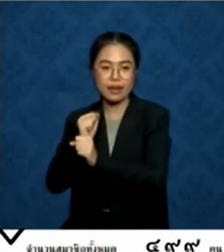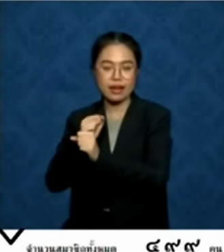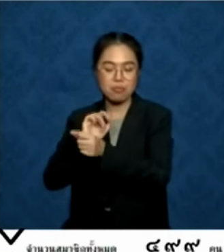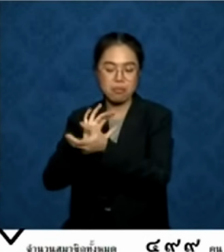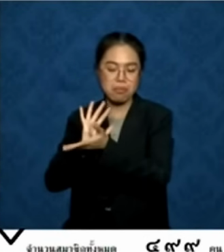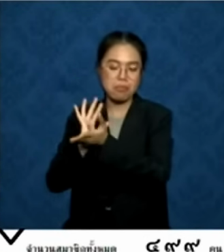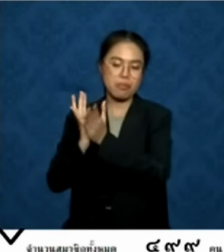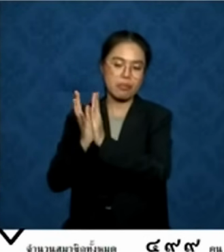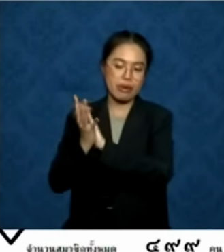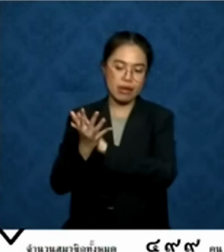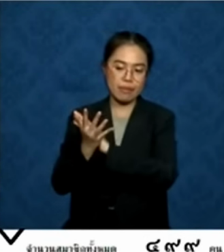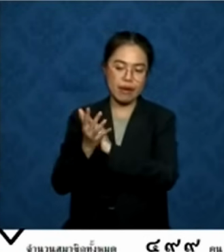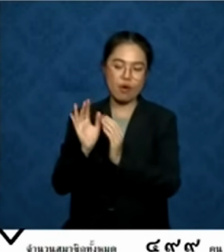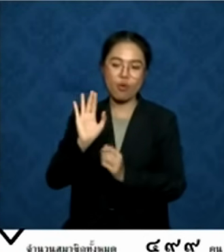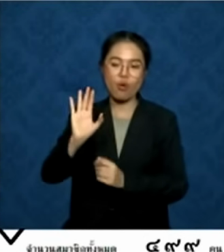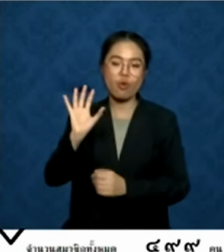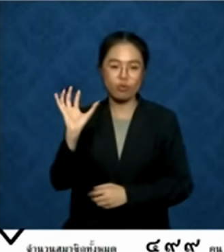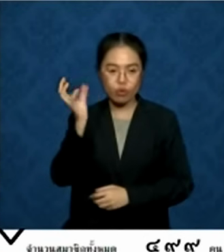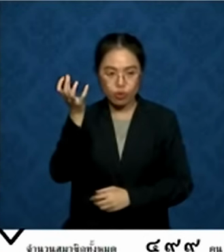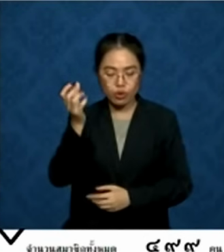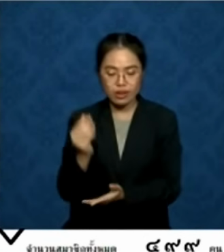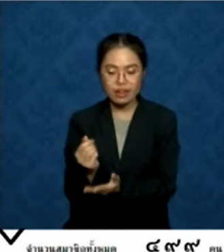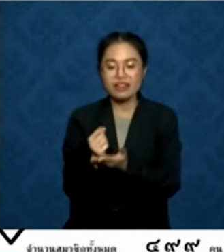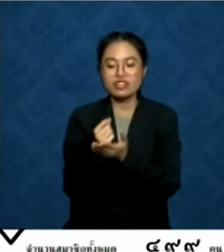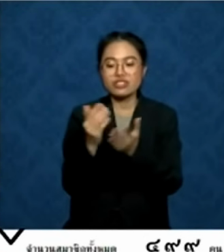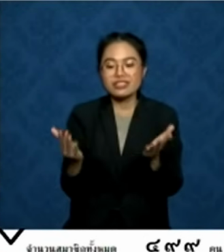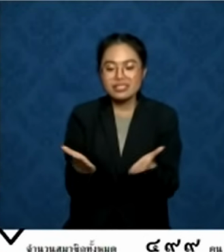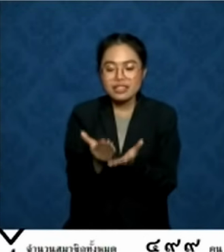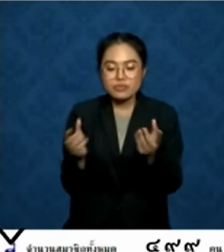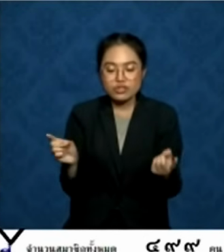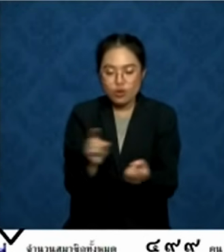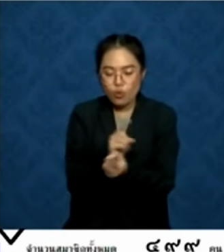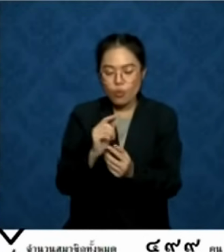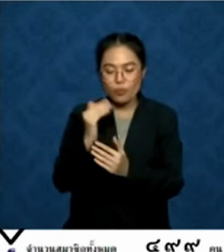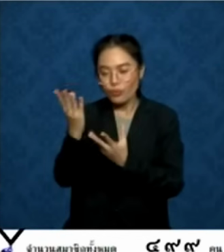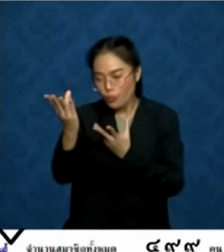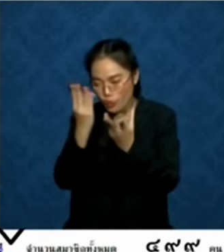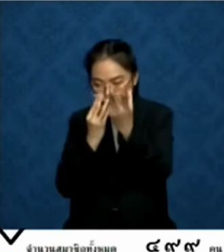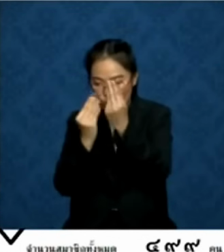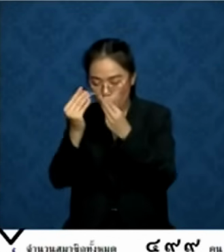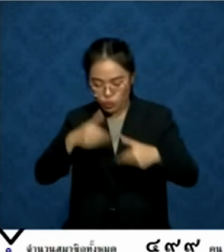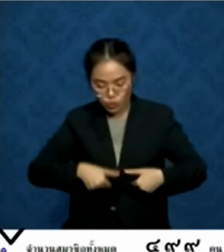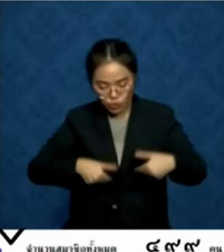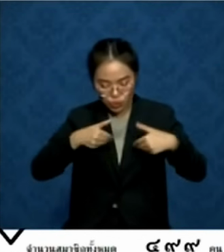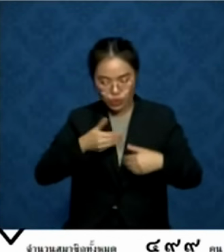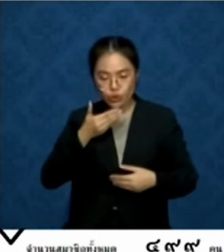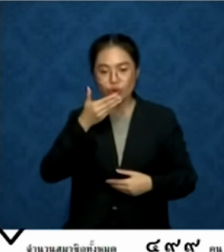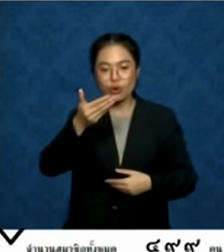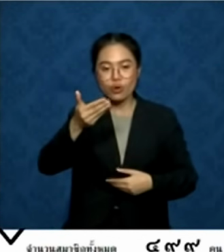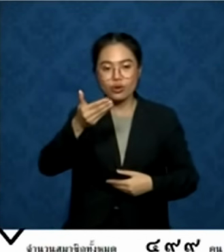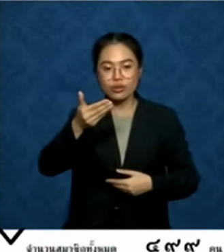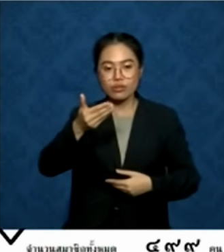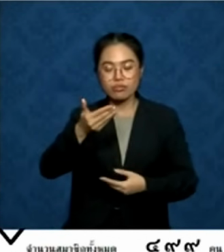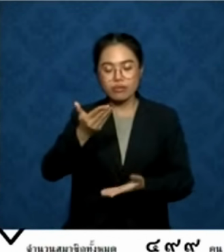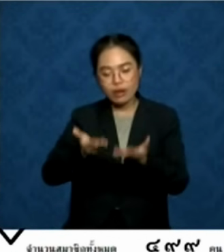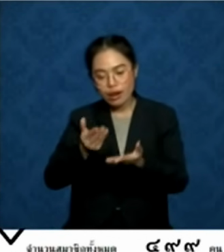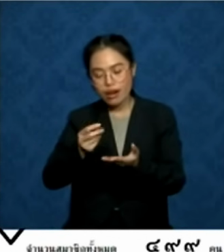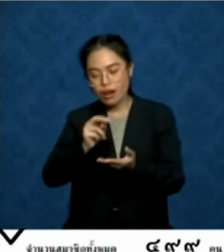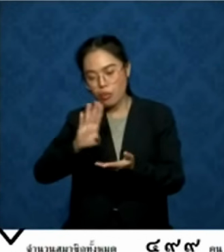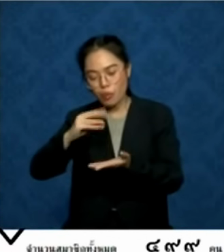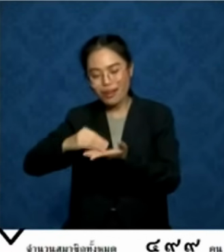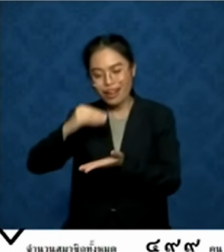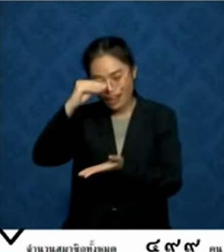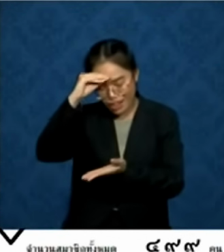งสร้างสังคมการเรียนรู้ตลอดชีวิตทั้งในและนอกระบบการศึกษาสนับสนุ